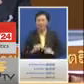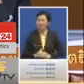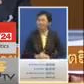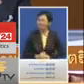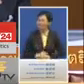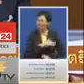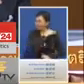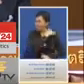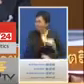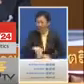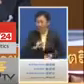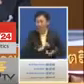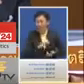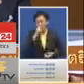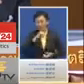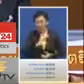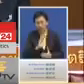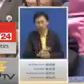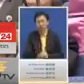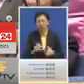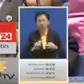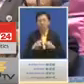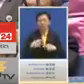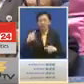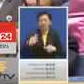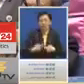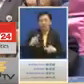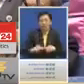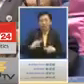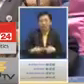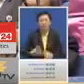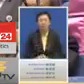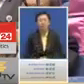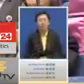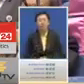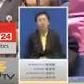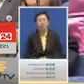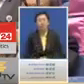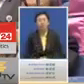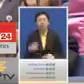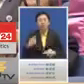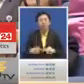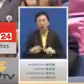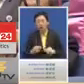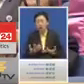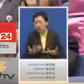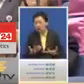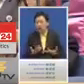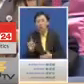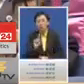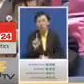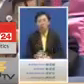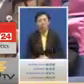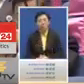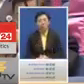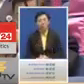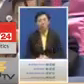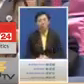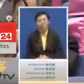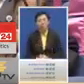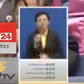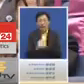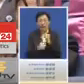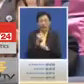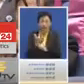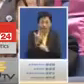เพราะนั้นการแก้ปัญหามันจึงยากลำบากแล้วเกิดอะไรขึ้นอีกครับท่านประธานครับ6ปี